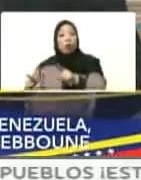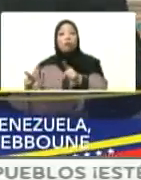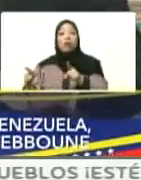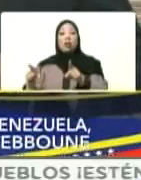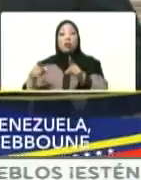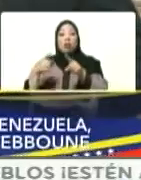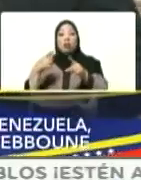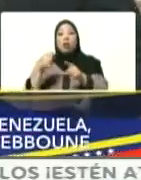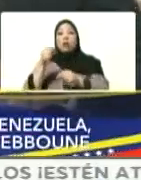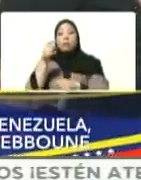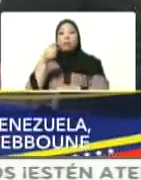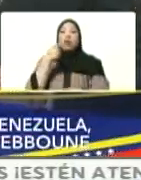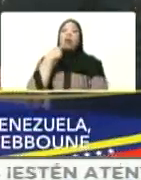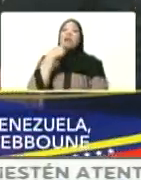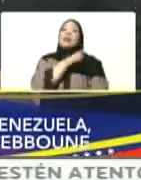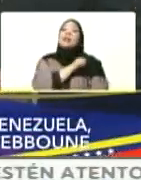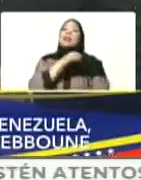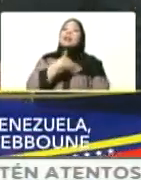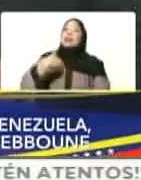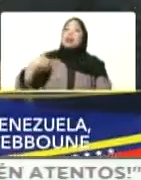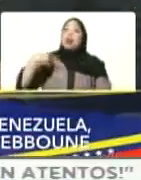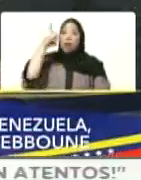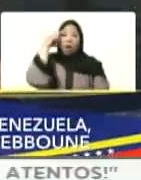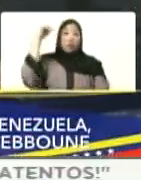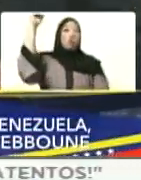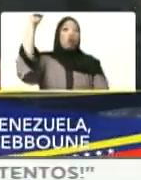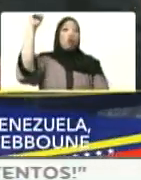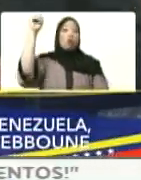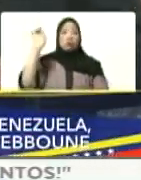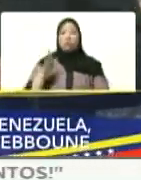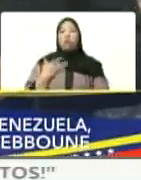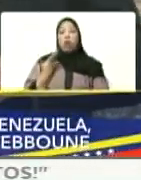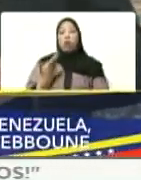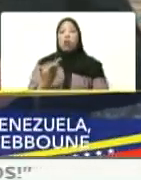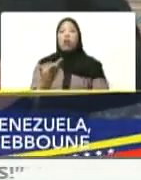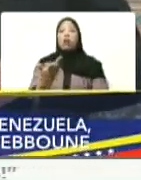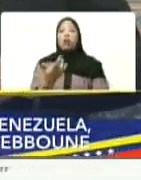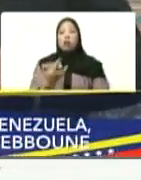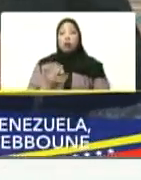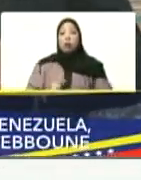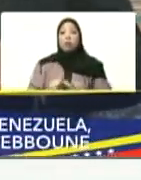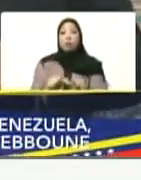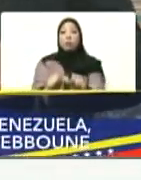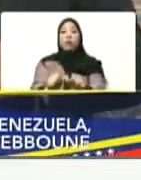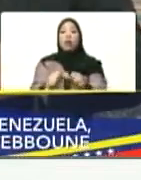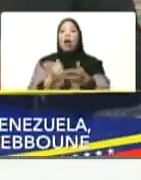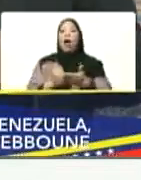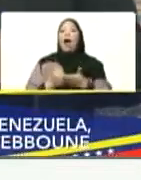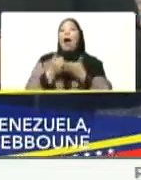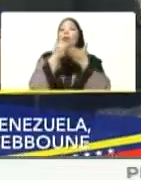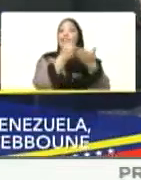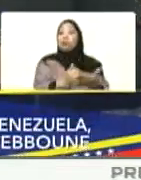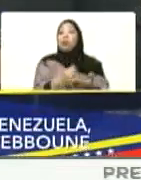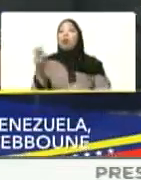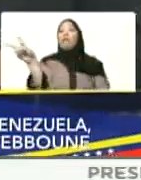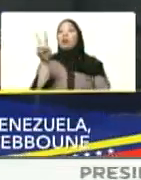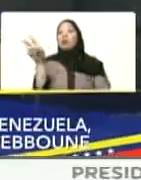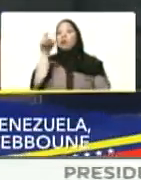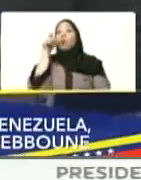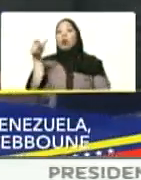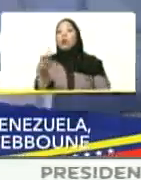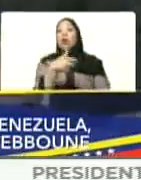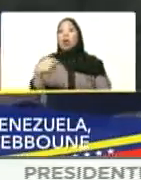وإن شاء الله فتح بعد شهرين فتح خط جوي بين